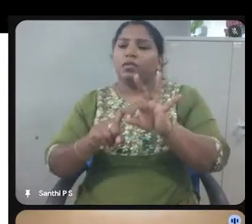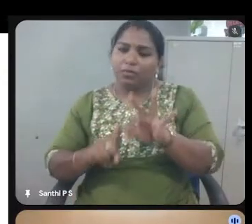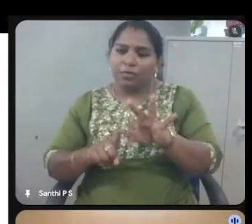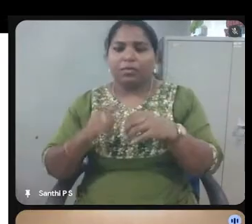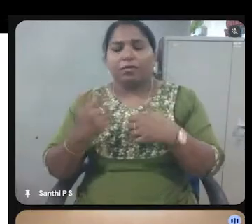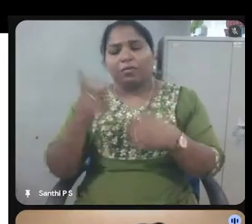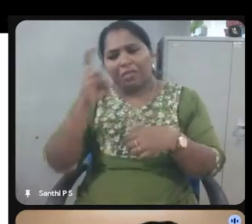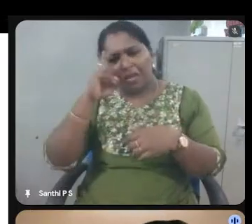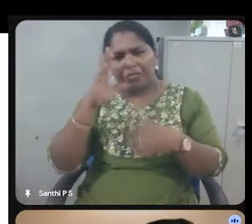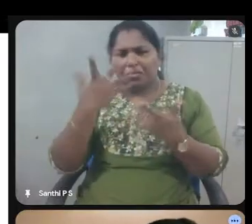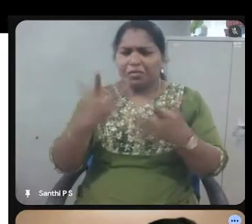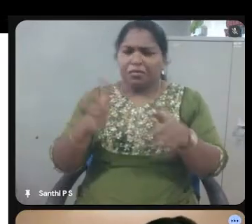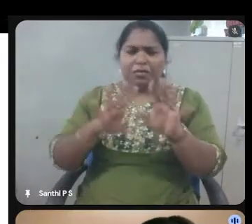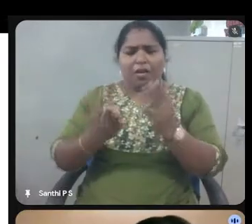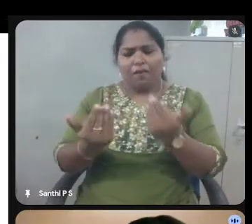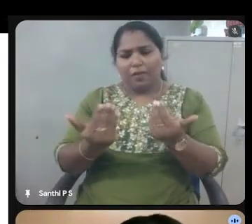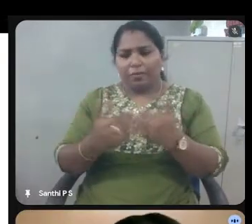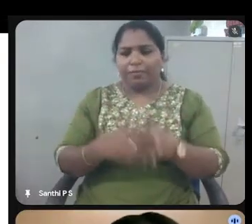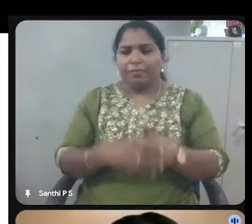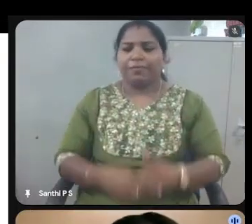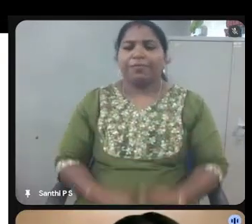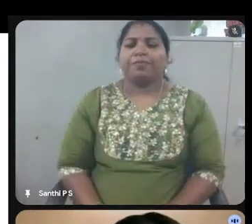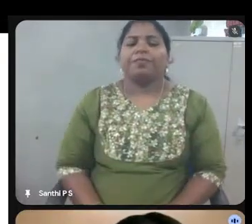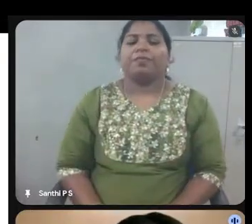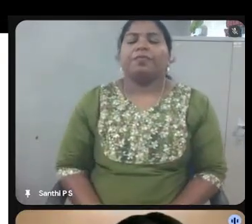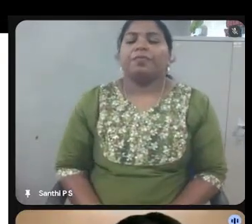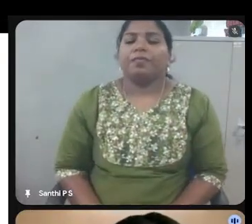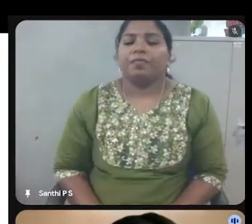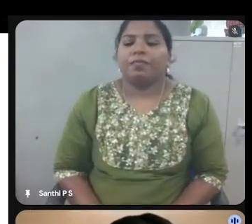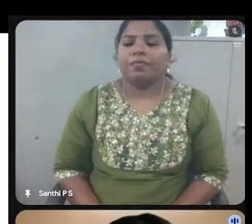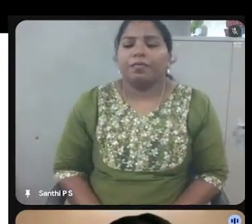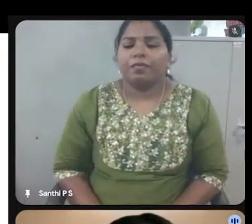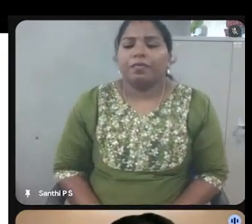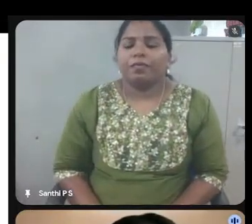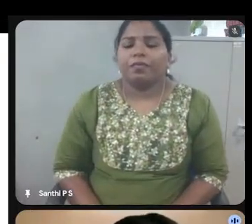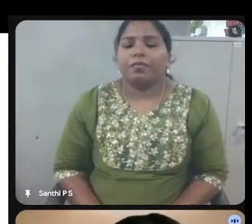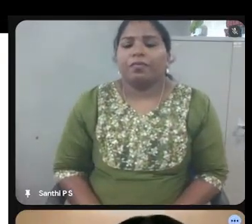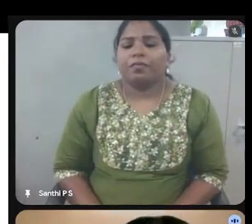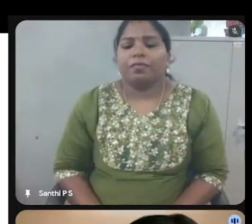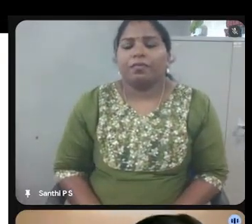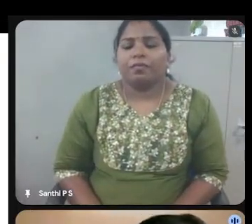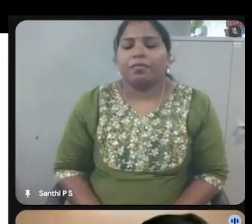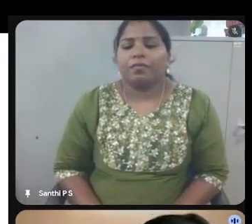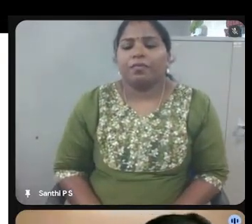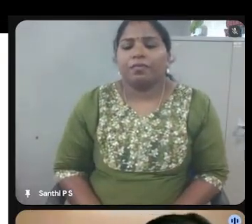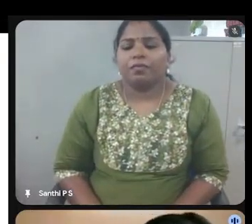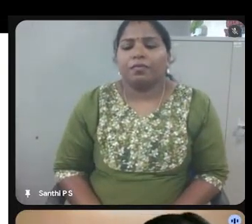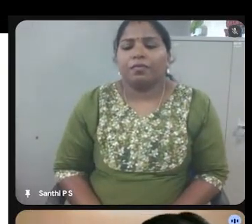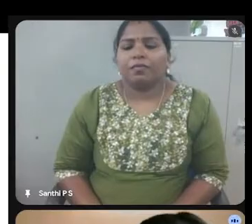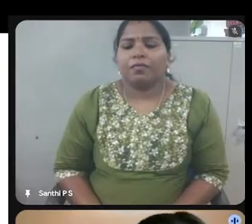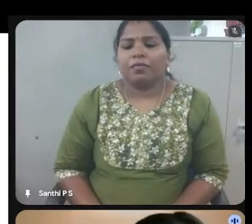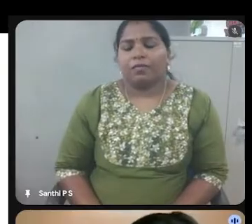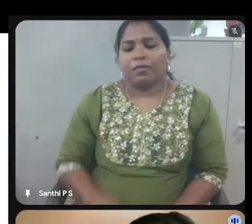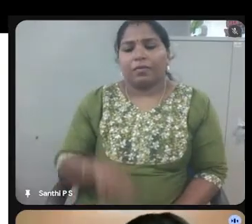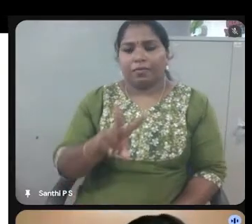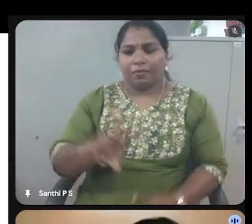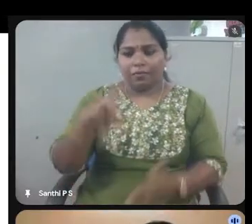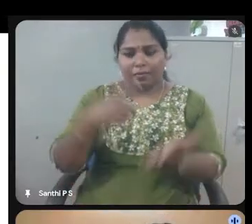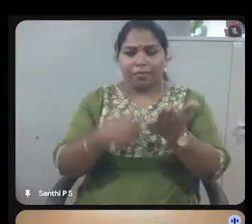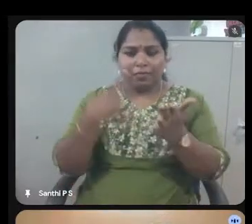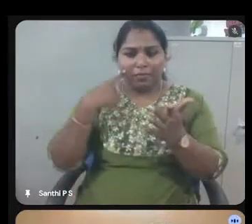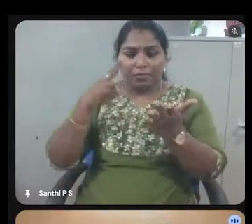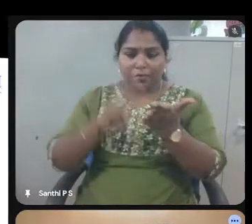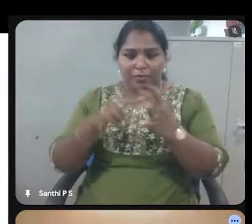ചോദ്യങ്ങളും സംശയങ്ങളും ചോദിക്കാം. ഇപ്പോ മിസ് വൃന്ദയോട് കൂടി ഒരു പാനൽ ഓഫ് എക്സ്പേർട്സ് കൂടി